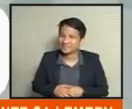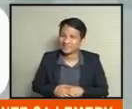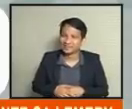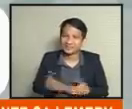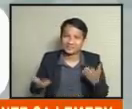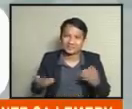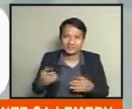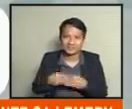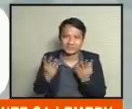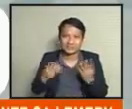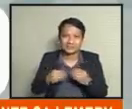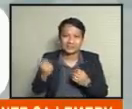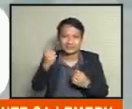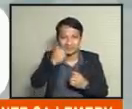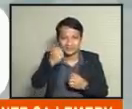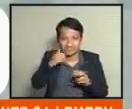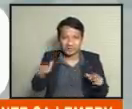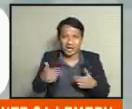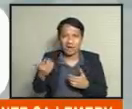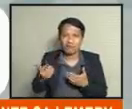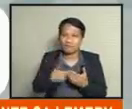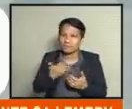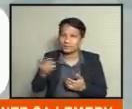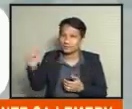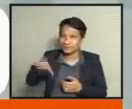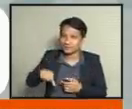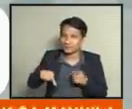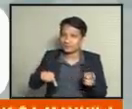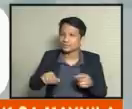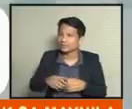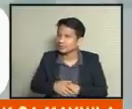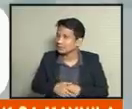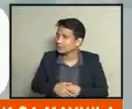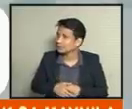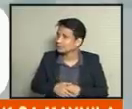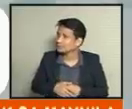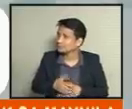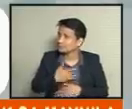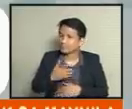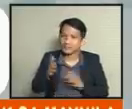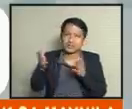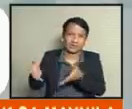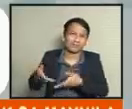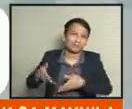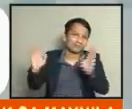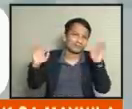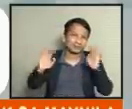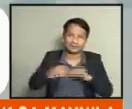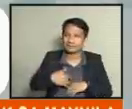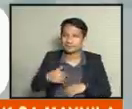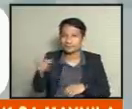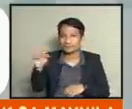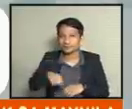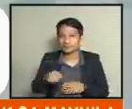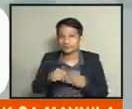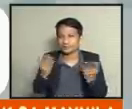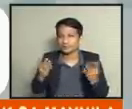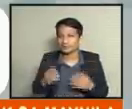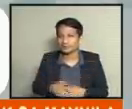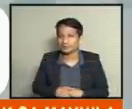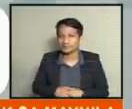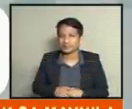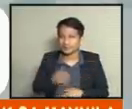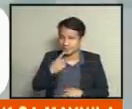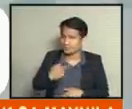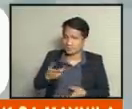ang sugal eh. Halos mas... Paano pag natatalo siya? Anong pakiramdam mo? Eh, sabihin niya po, ahayaan mo na. Ganun talaga ang sugal. Tapos ano sabihin mo